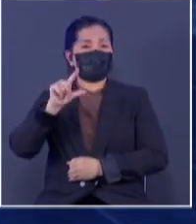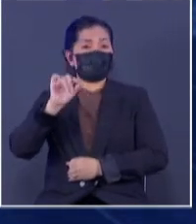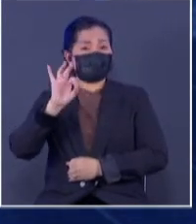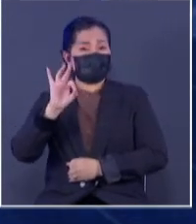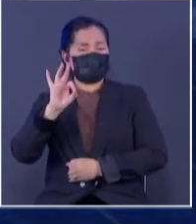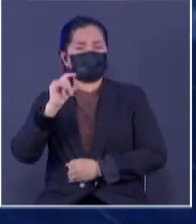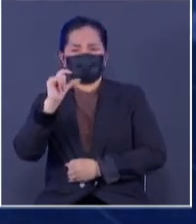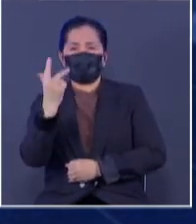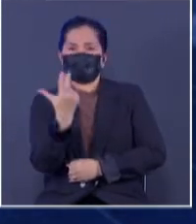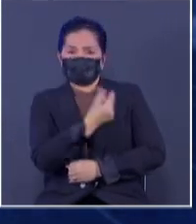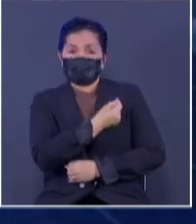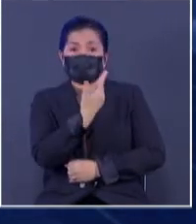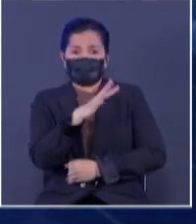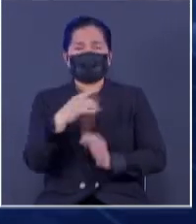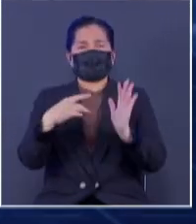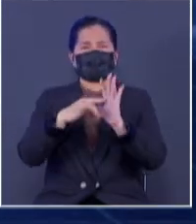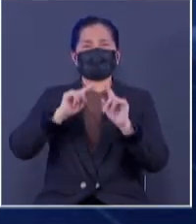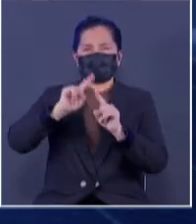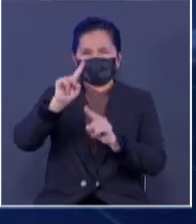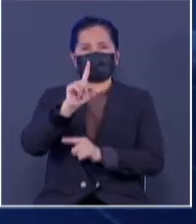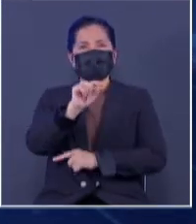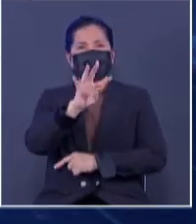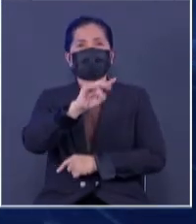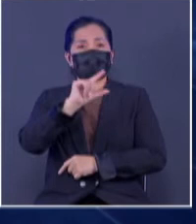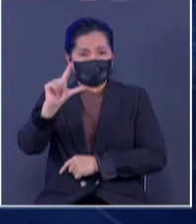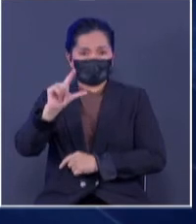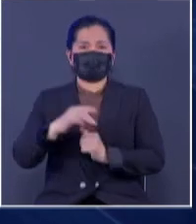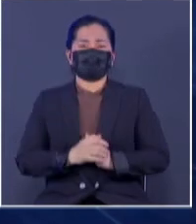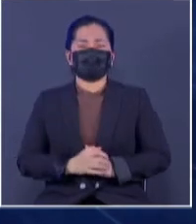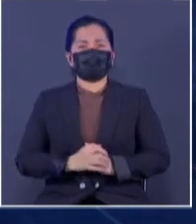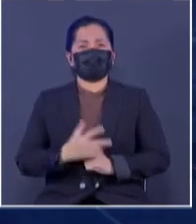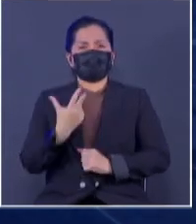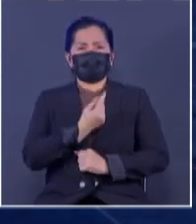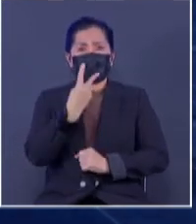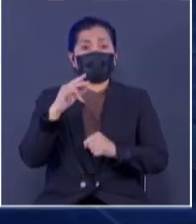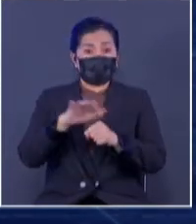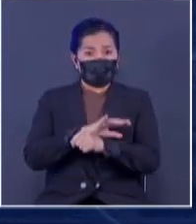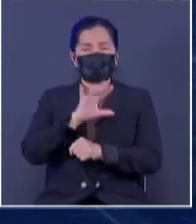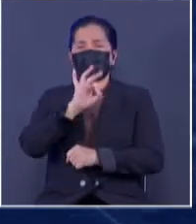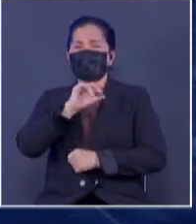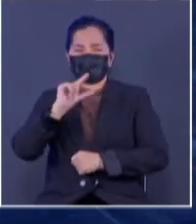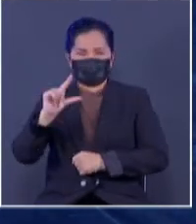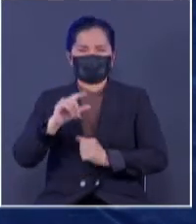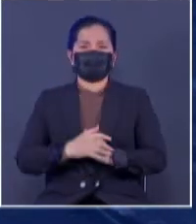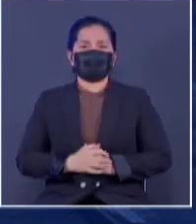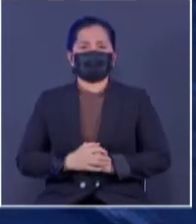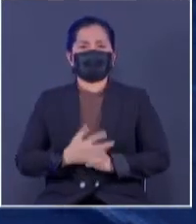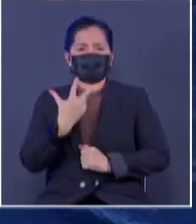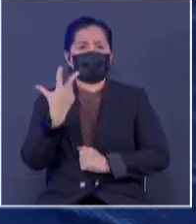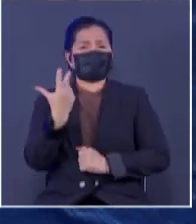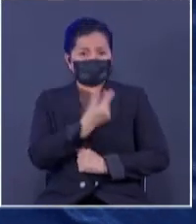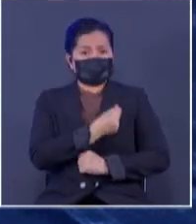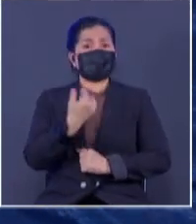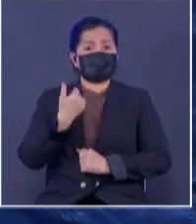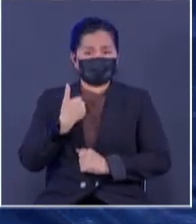34,467,129 โดสเป็นเข็มแรกกว่า24ล้านโดสค่ะเข็มที่2กว่า9ล้านโดสและเข็มที่3